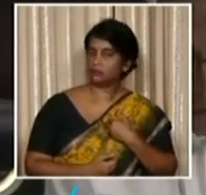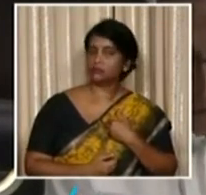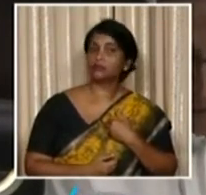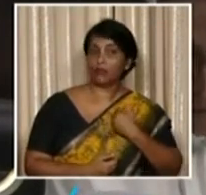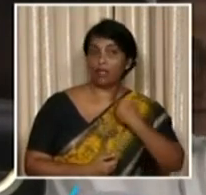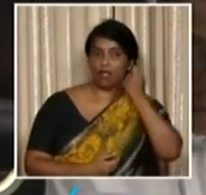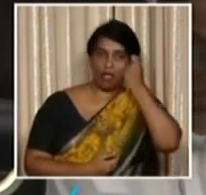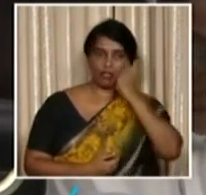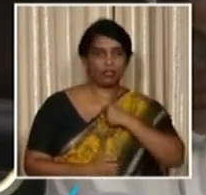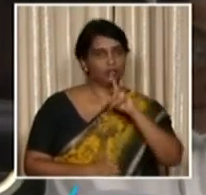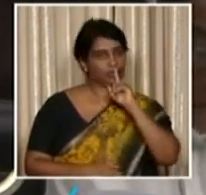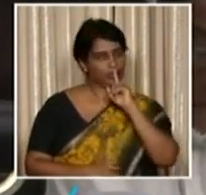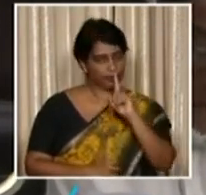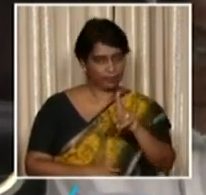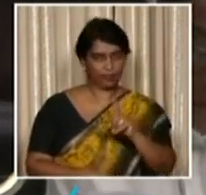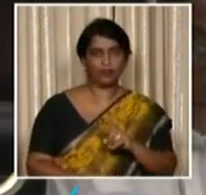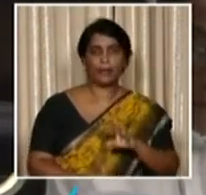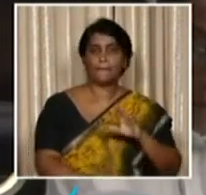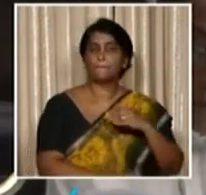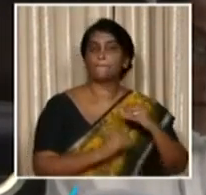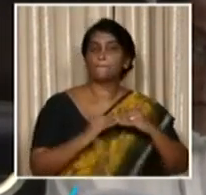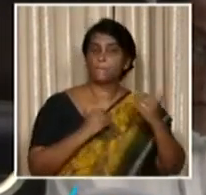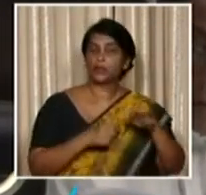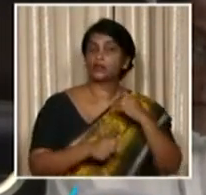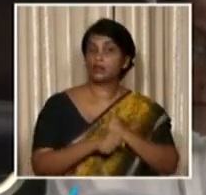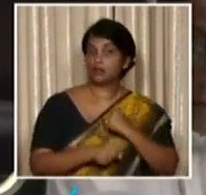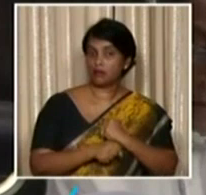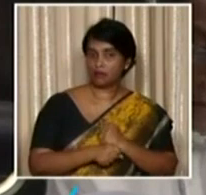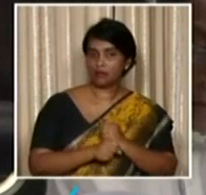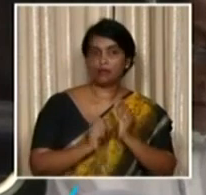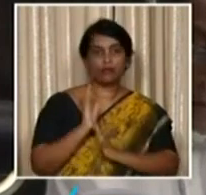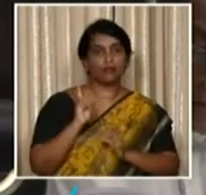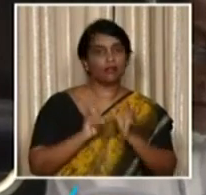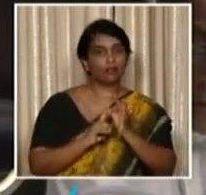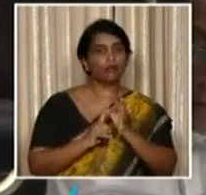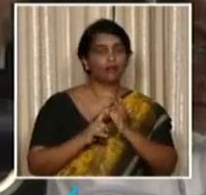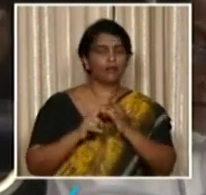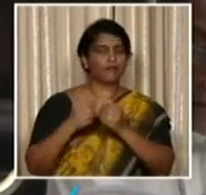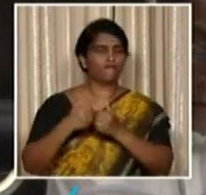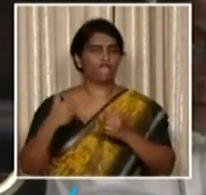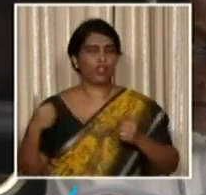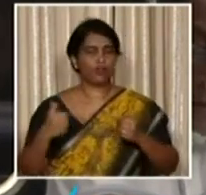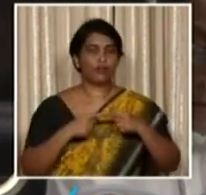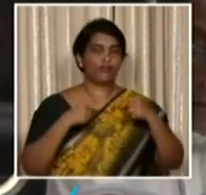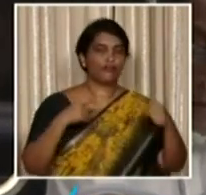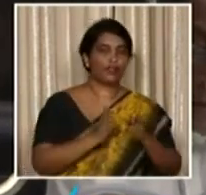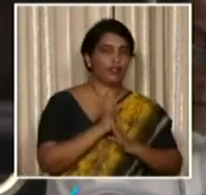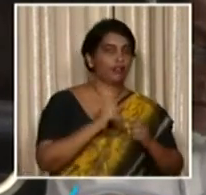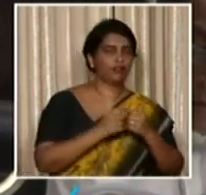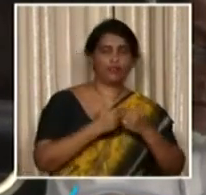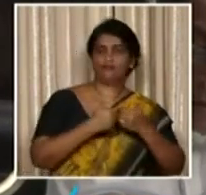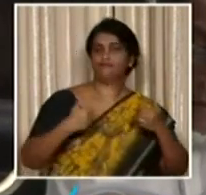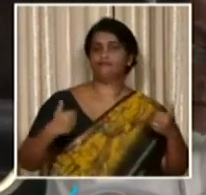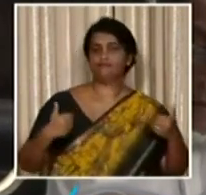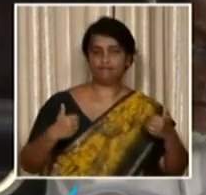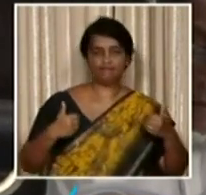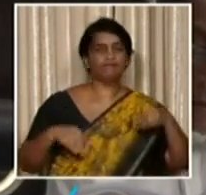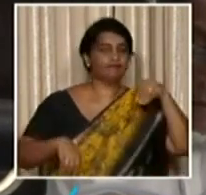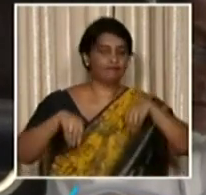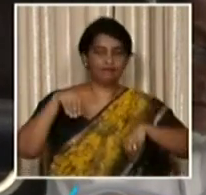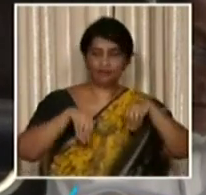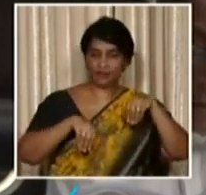මගේ අදහස ප්‍රකාශ කරා. පසුව රජයේ මන්ත්‍රීවරු එක විදිහකටත් විපක්ෂයේ මන්ත්‍රීවරු තව විදිහකටත් ඡන්දේ පාවිච්චි